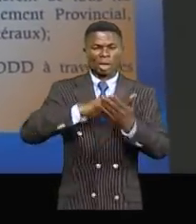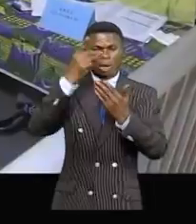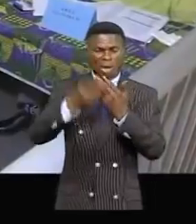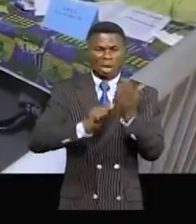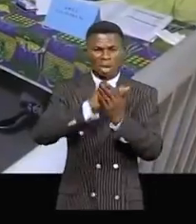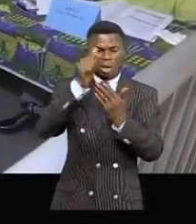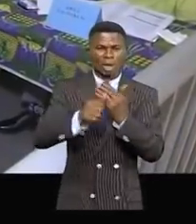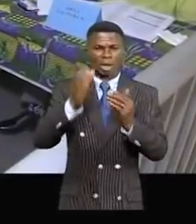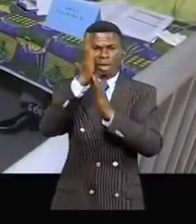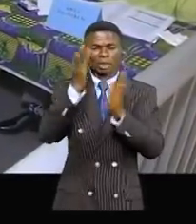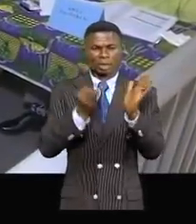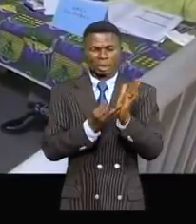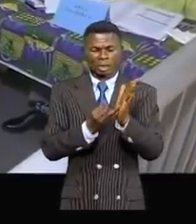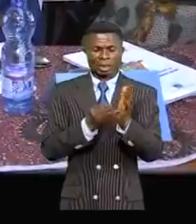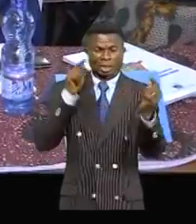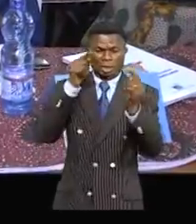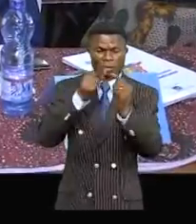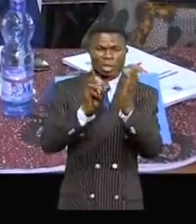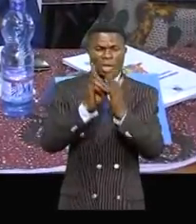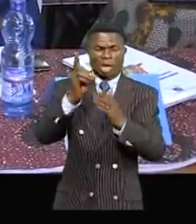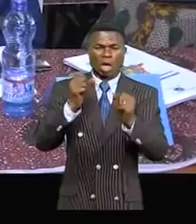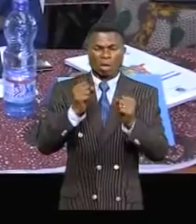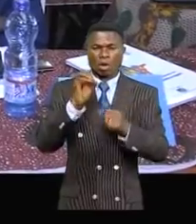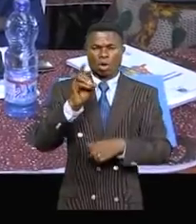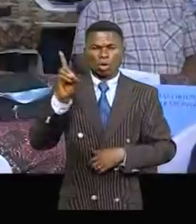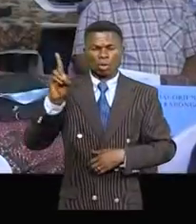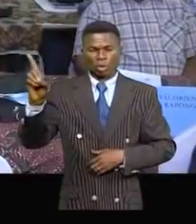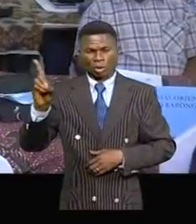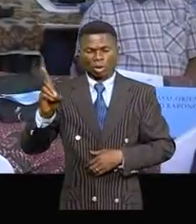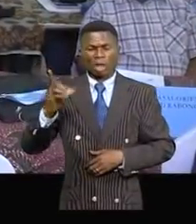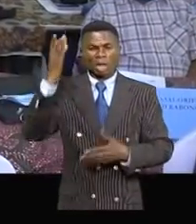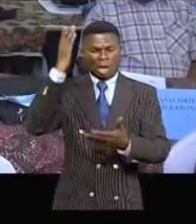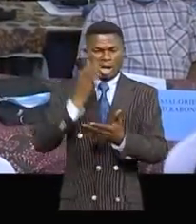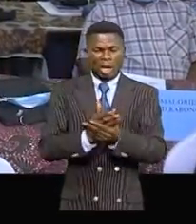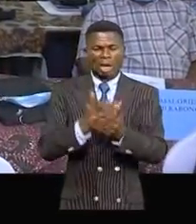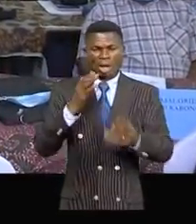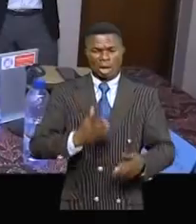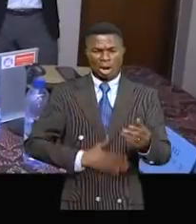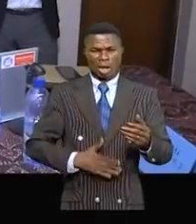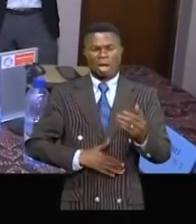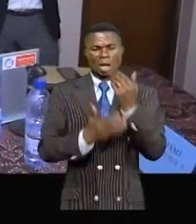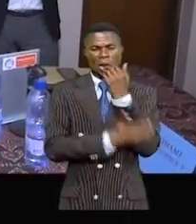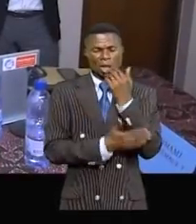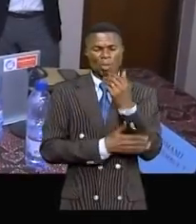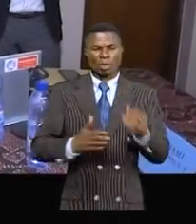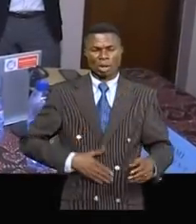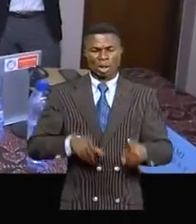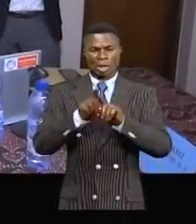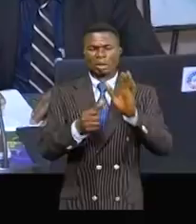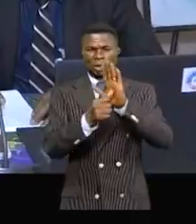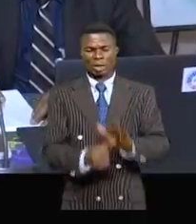comporte 17 objectifs de développement durable, ODD, et vise à vaincre la pauvreté, la faim, les discriminations et